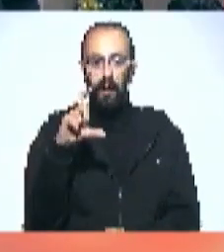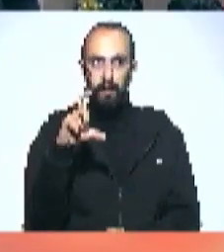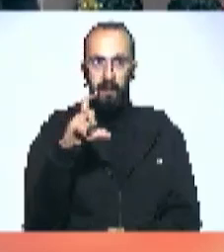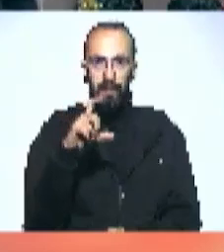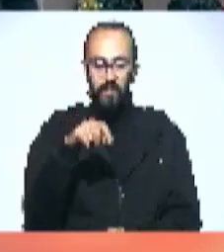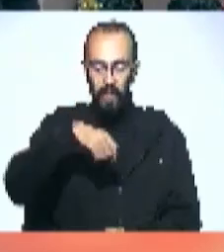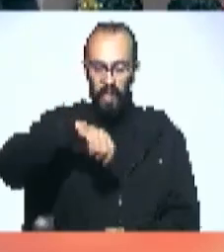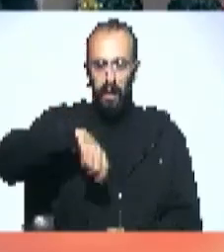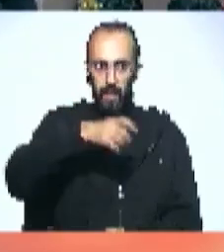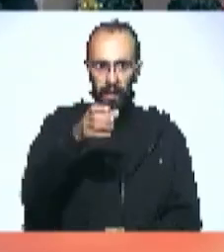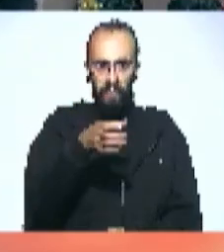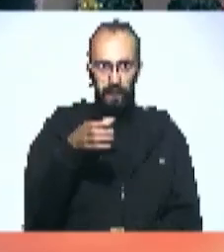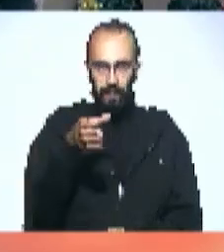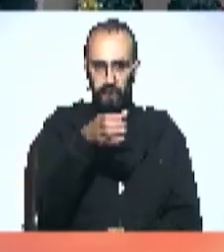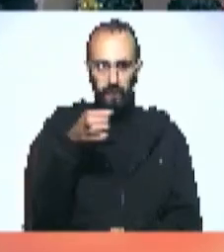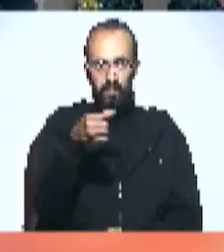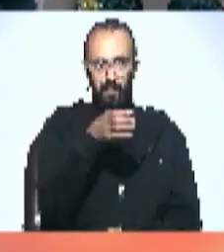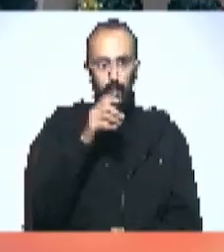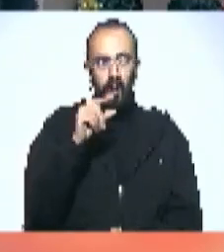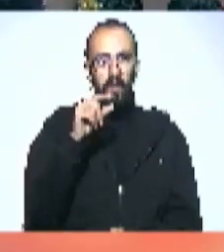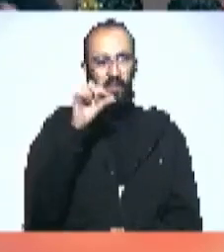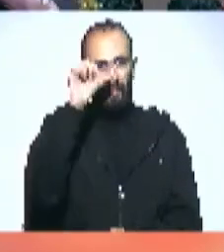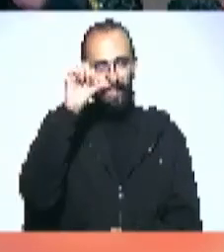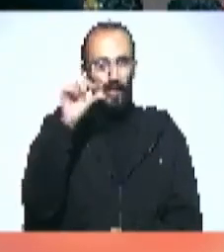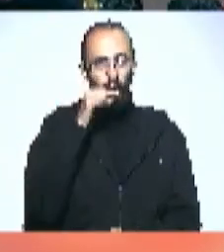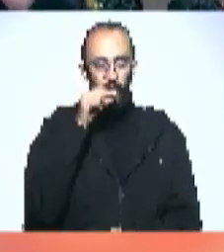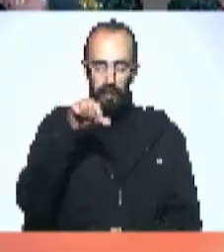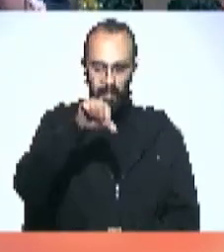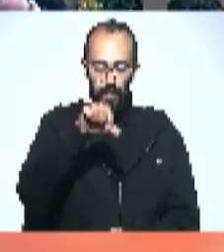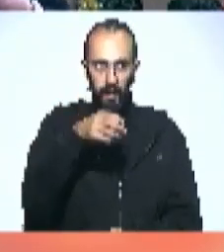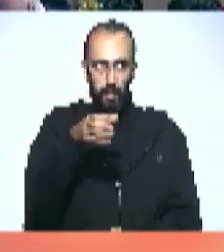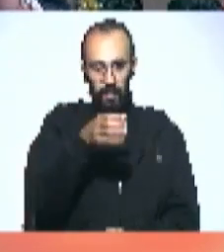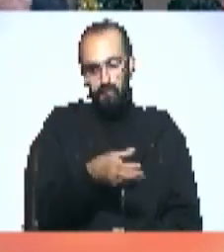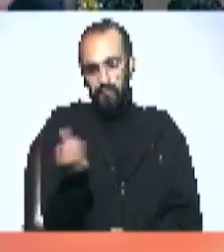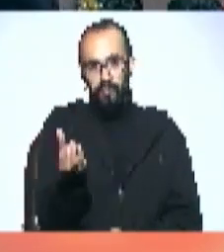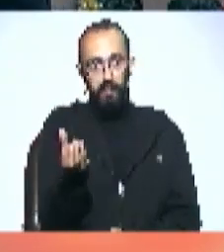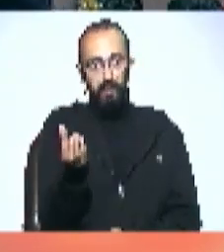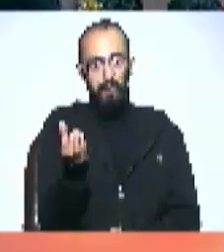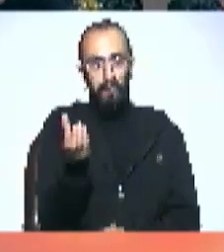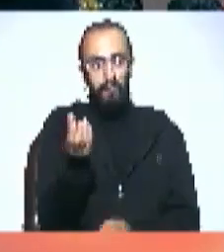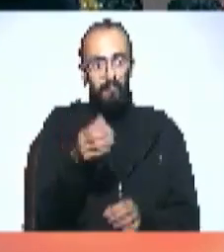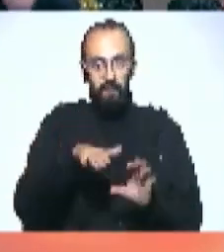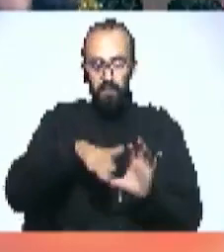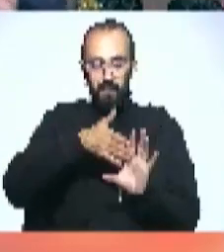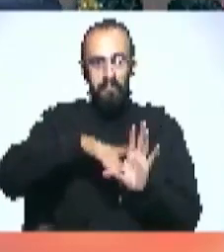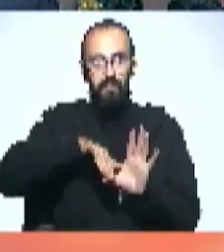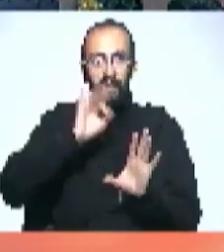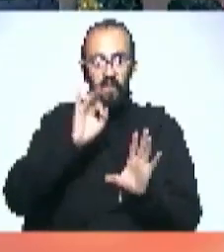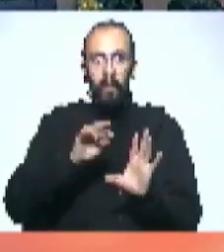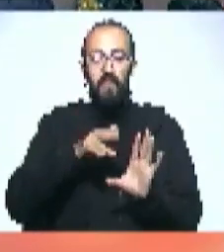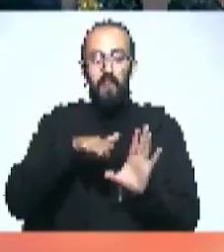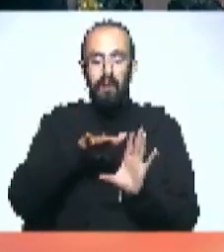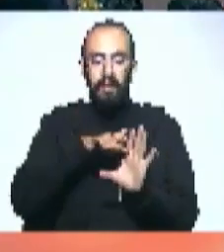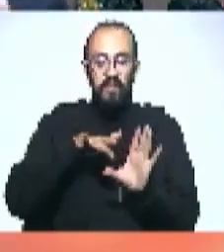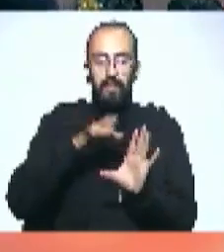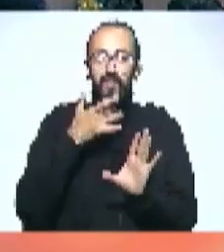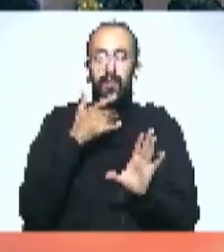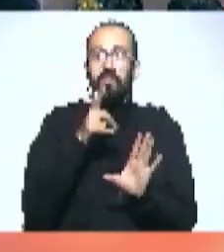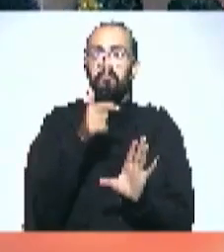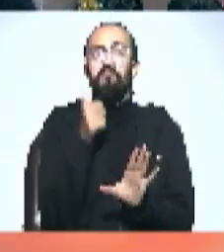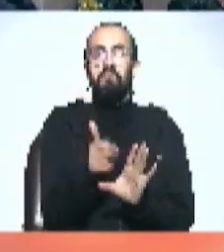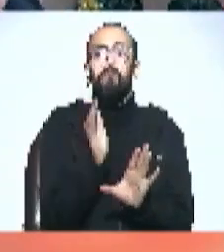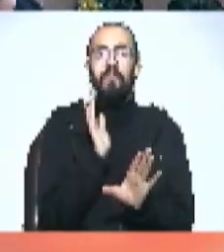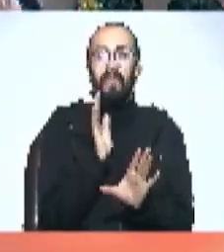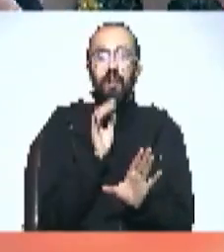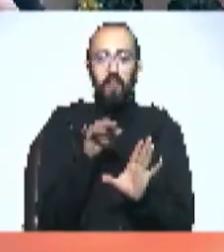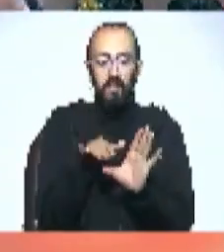ونفضل نقلبه على يعني نرجها في الكوبايه، وبعد كده ندلقها. مش المفروض ان نلاقي اي حاجه نايمه على الجدار، يبقى ده نوعه